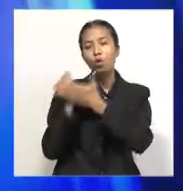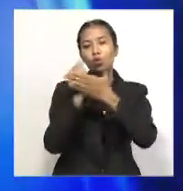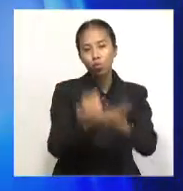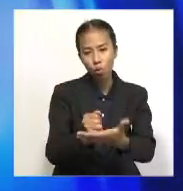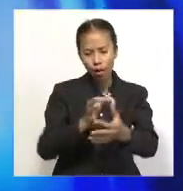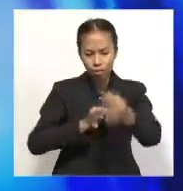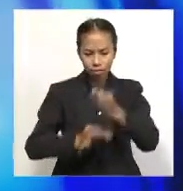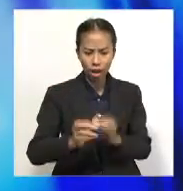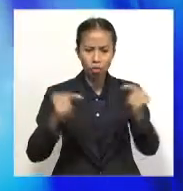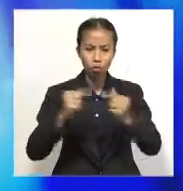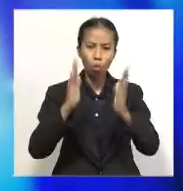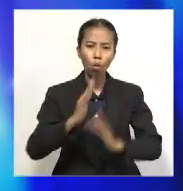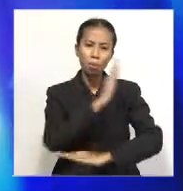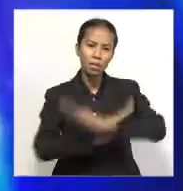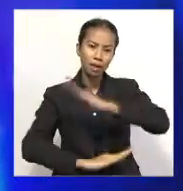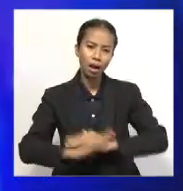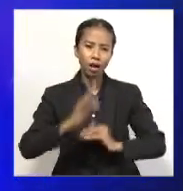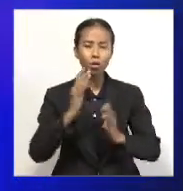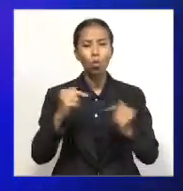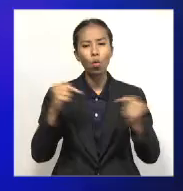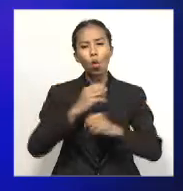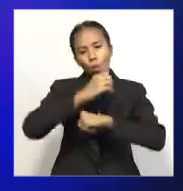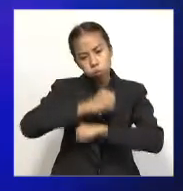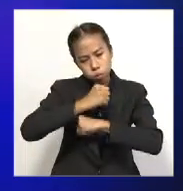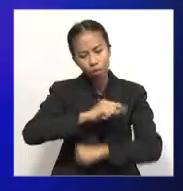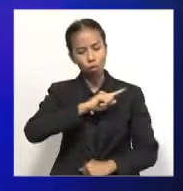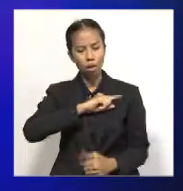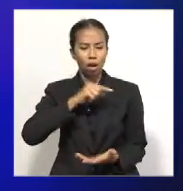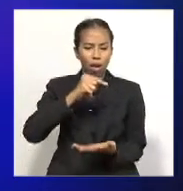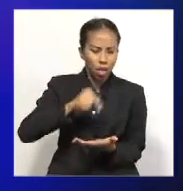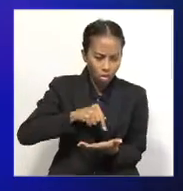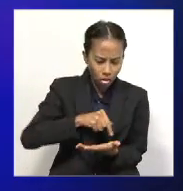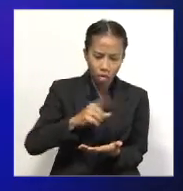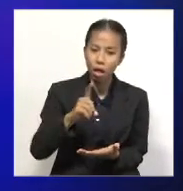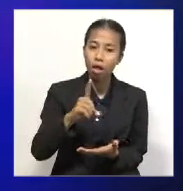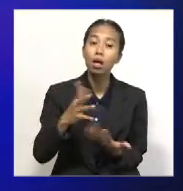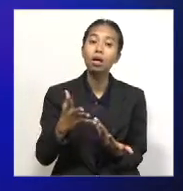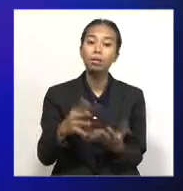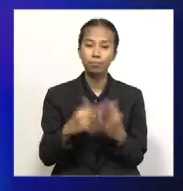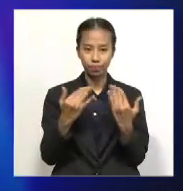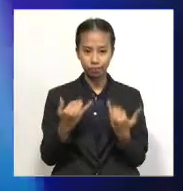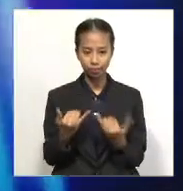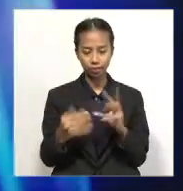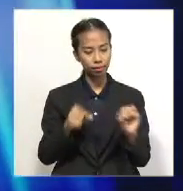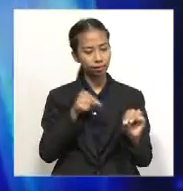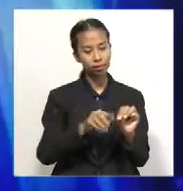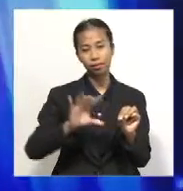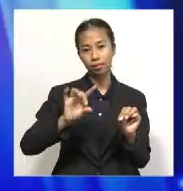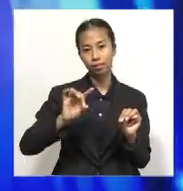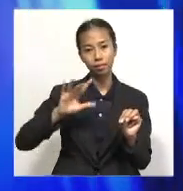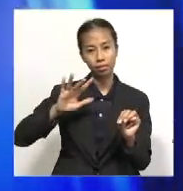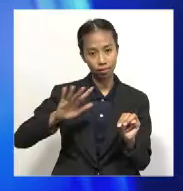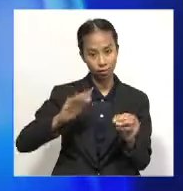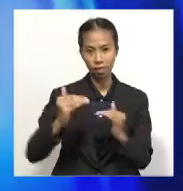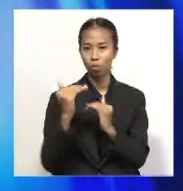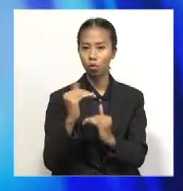นนแทนผู้พิการและผู้สูงอายุที่ไม่สามารถลงคะแนนได้ด้วยตัวเองขณะที่รัฐธรรมนูญมาตรา85ก็ได้กำหนด